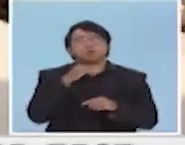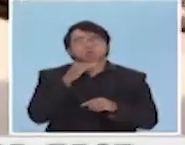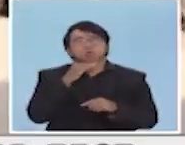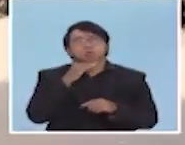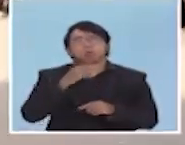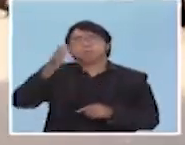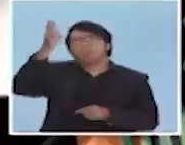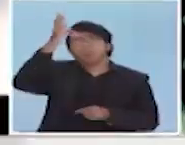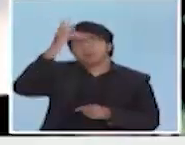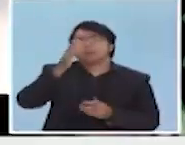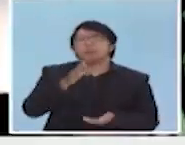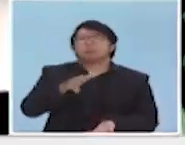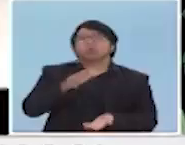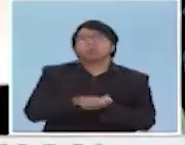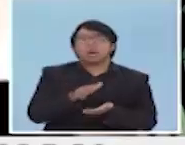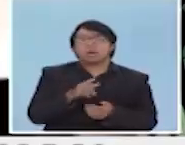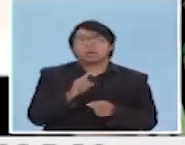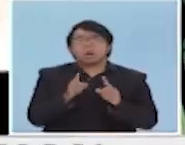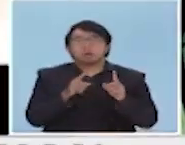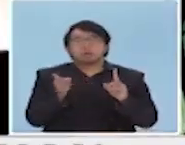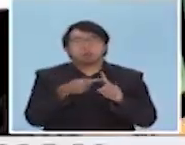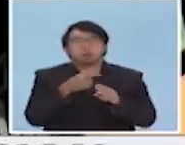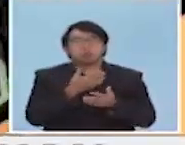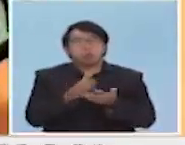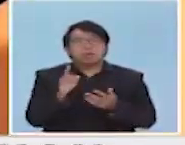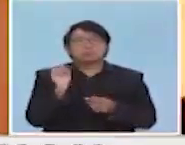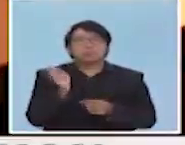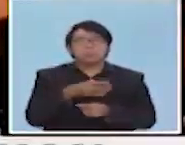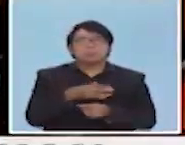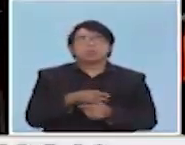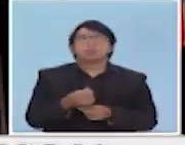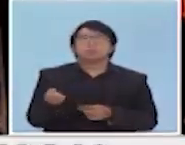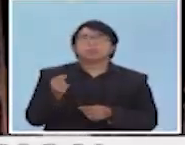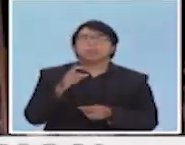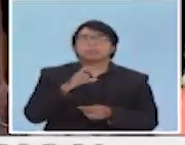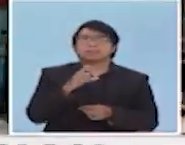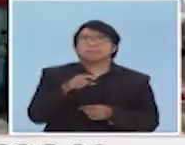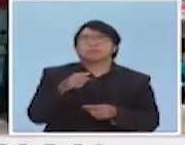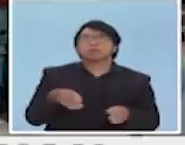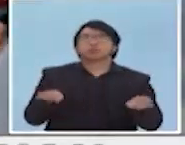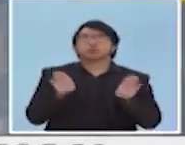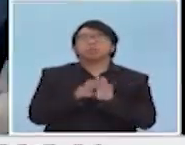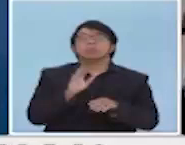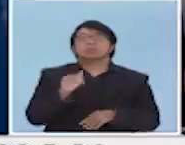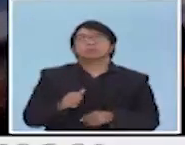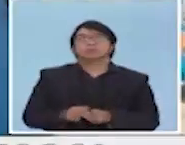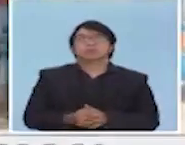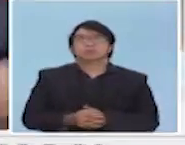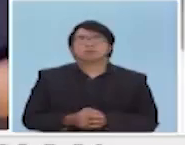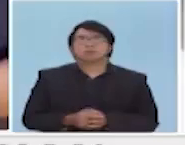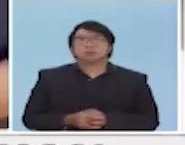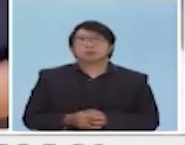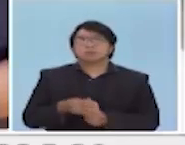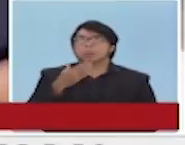yang jika mereka masih menolak untuk rapid test, akan ditutup kembali Pasar Cileungsi tersebut. Begitu, Danis. Baik. Terima kasih